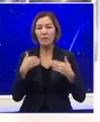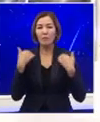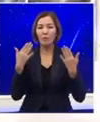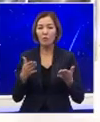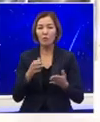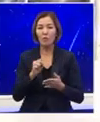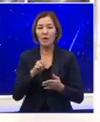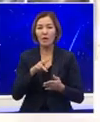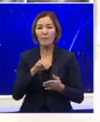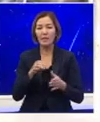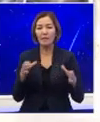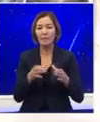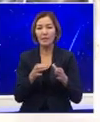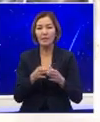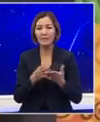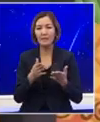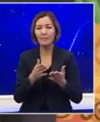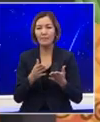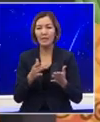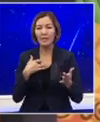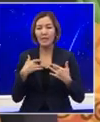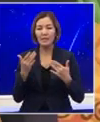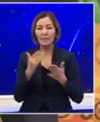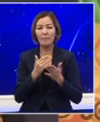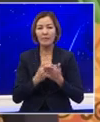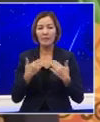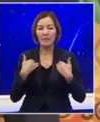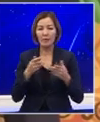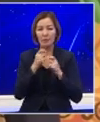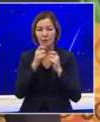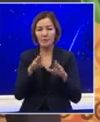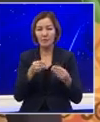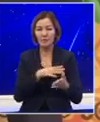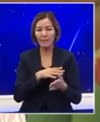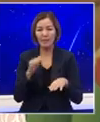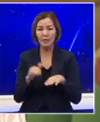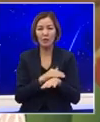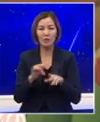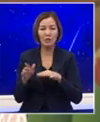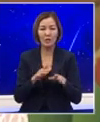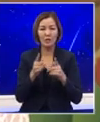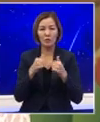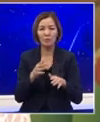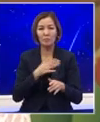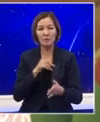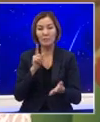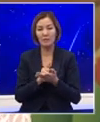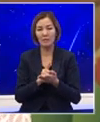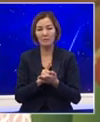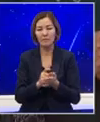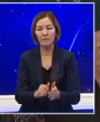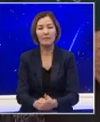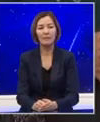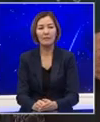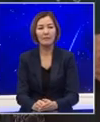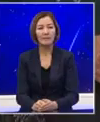құттықтау. Аманат партиясының өкілдері оларға арнайы концерт қойып, сый-сияпат жасады. Мұндай игі шараларды ұйымдастыру біздің міндетіміз, дейді партия